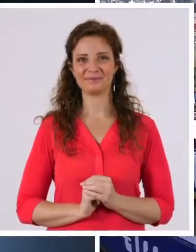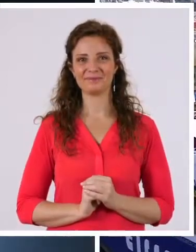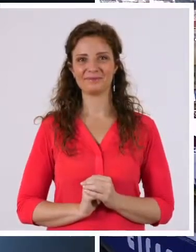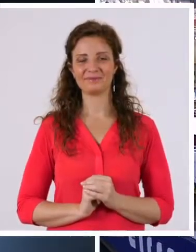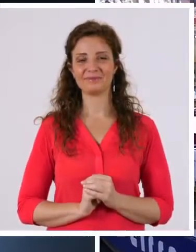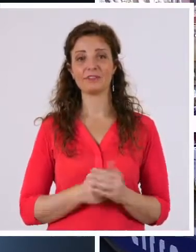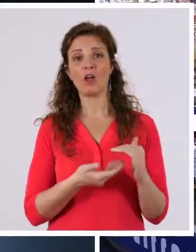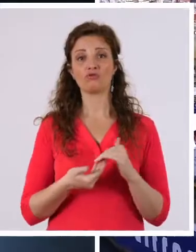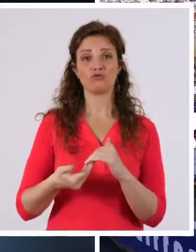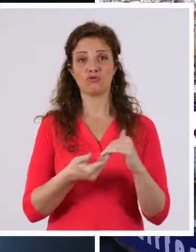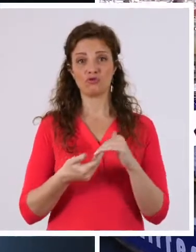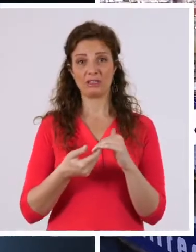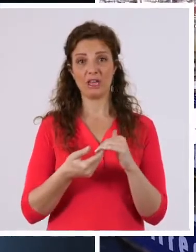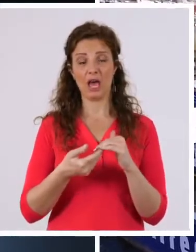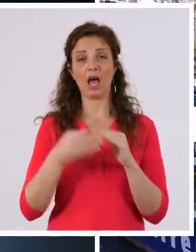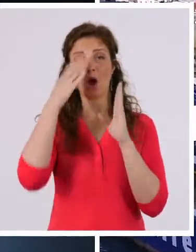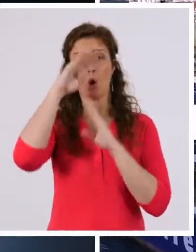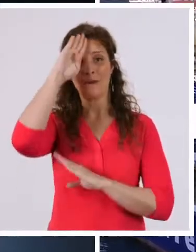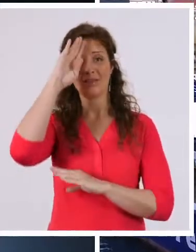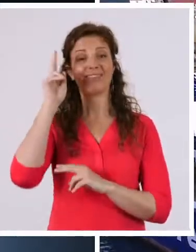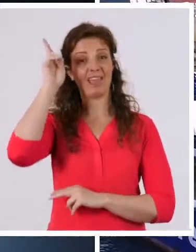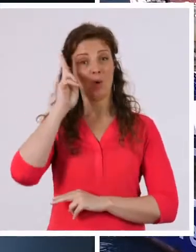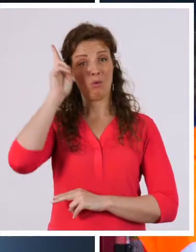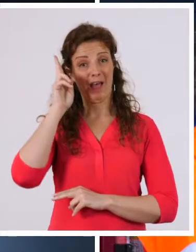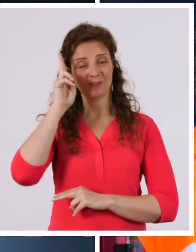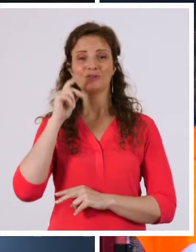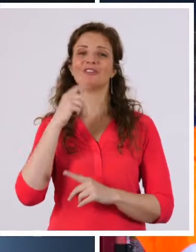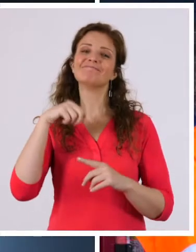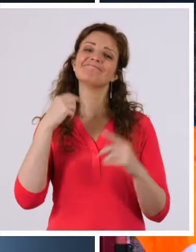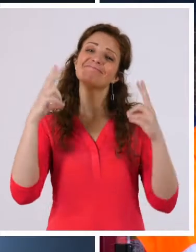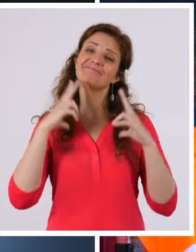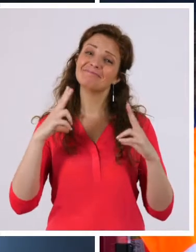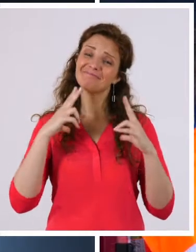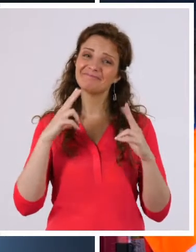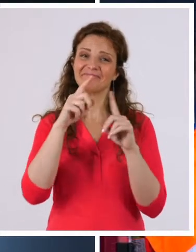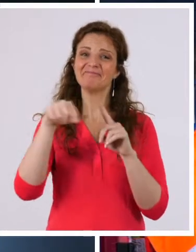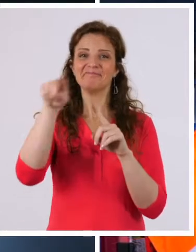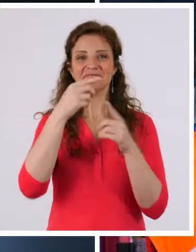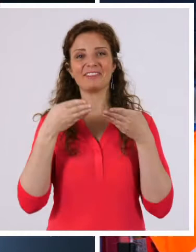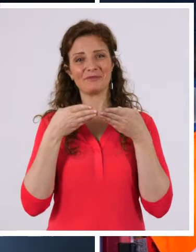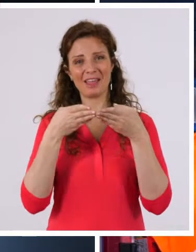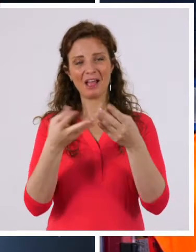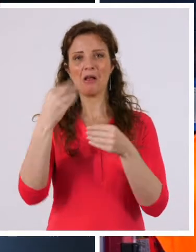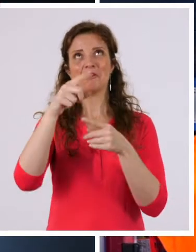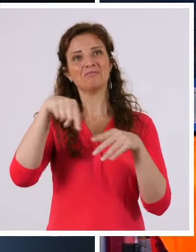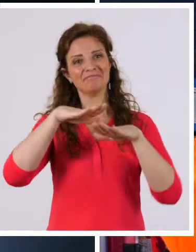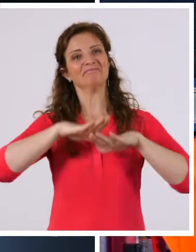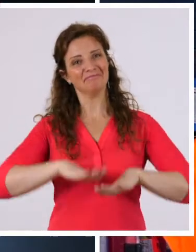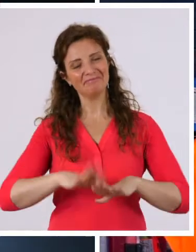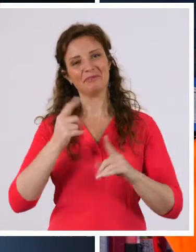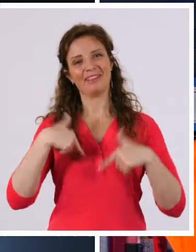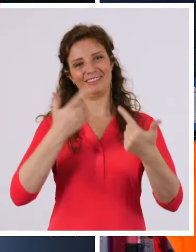The company, the captain of the ship and his crew wish you a pleasant journey and hope you will enjoy the time spent on